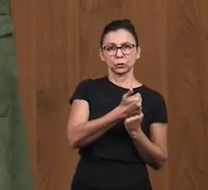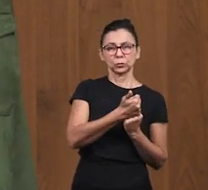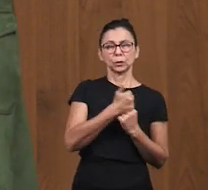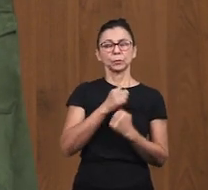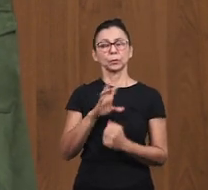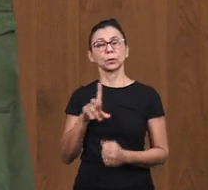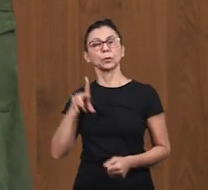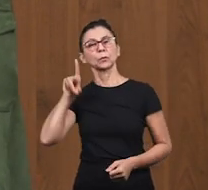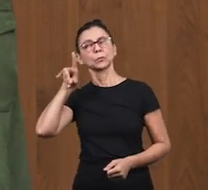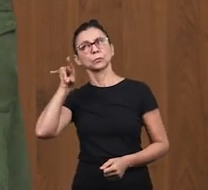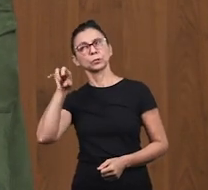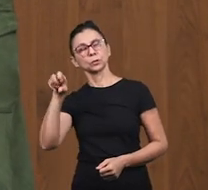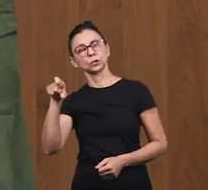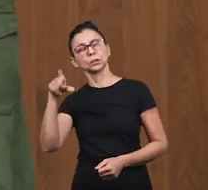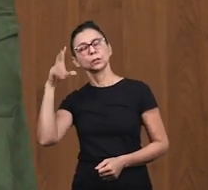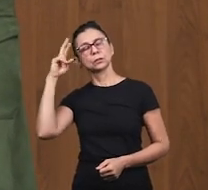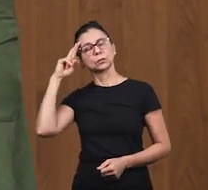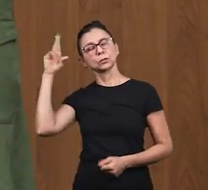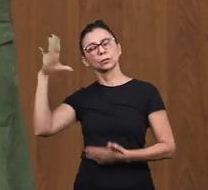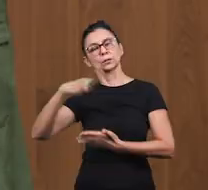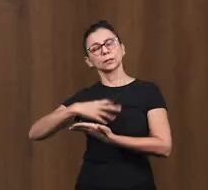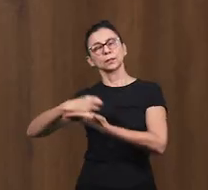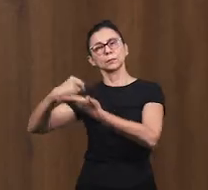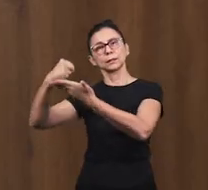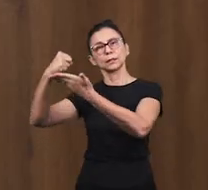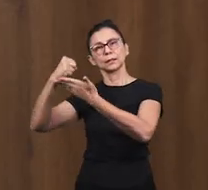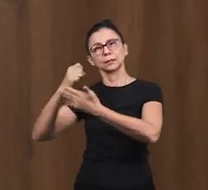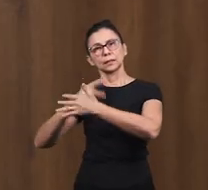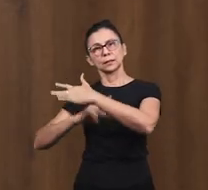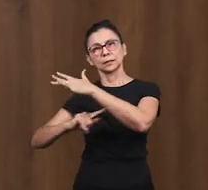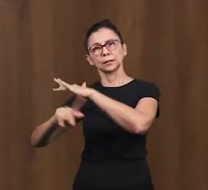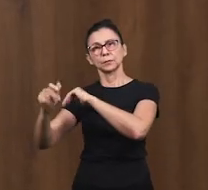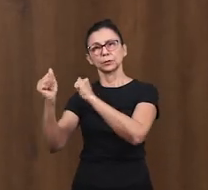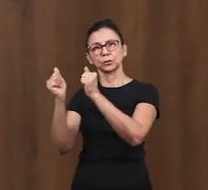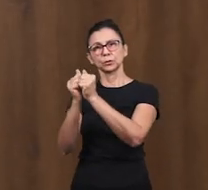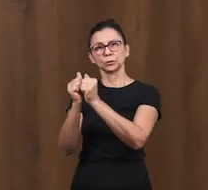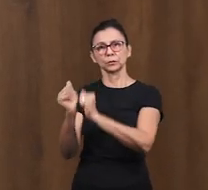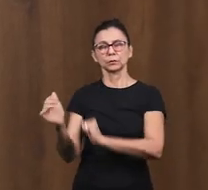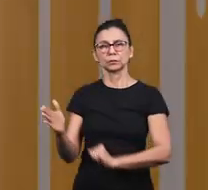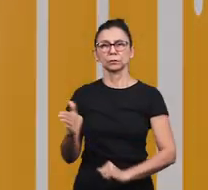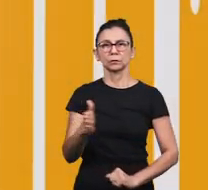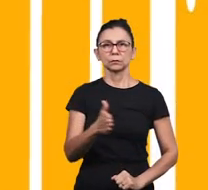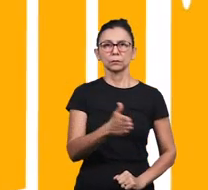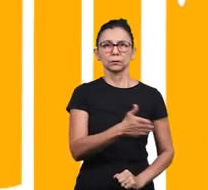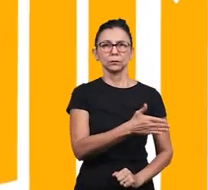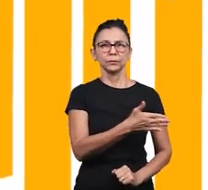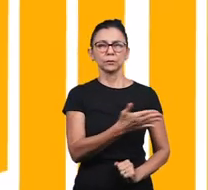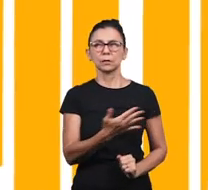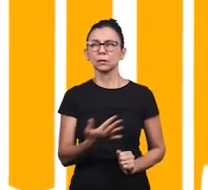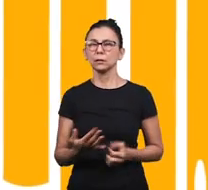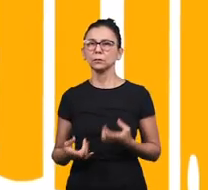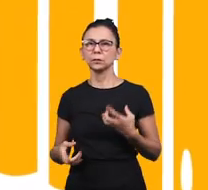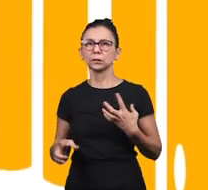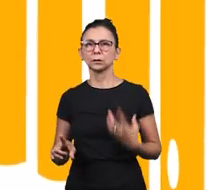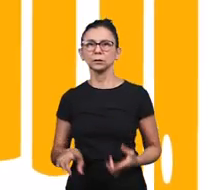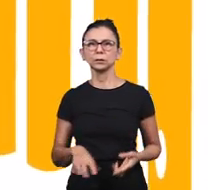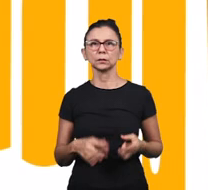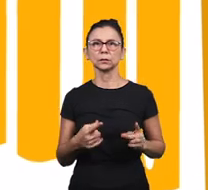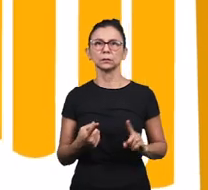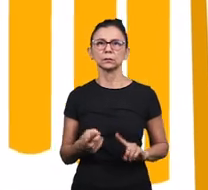ce roi va revenir pour nous chercher, l'armée du Seigneur, nous serons pour toujours avec lui.